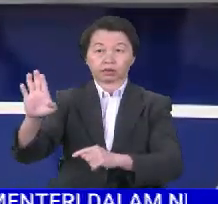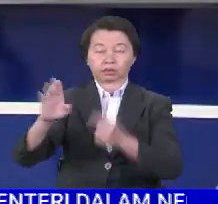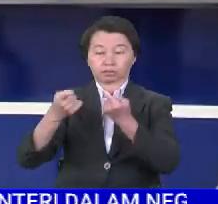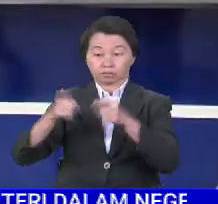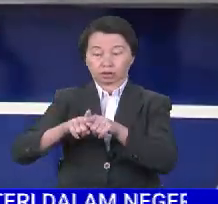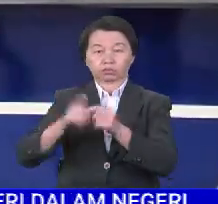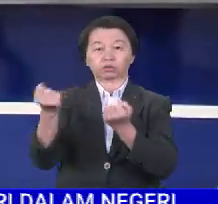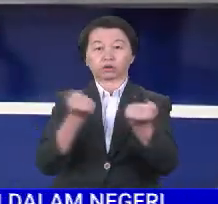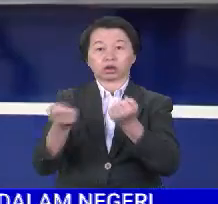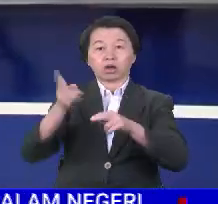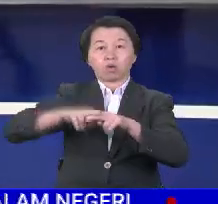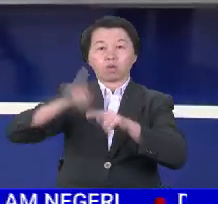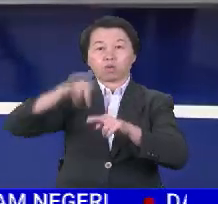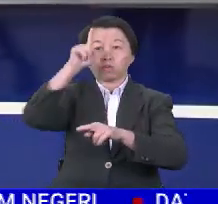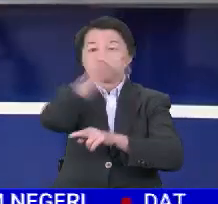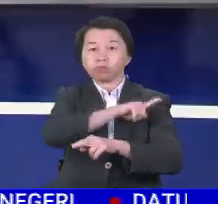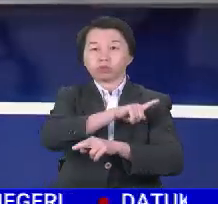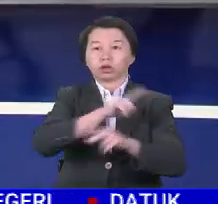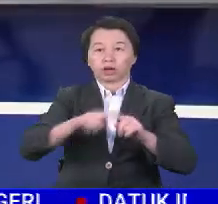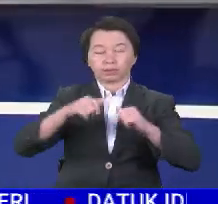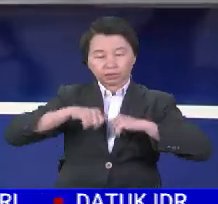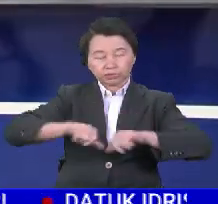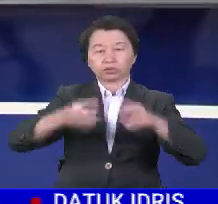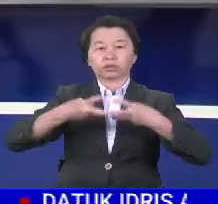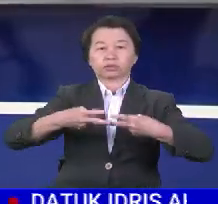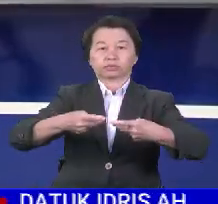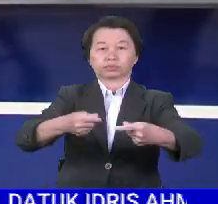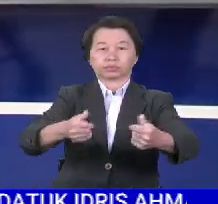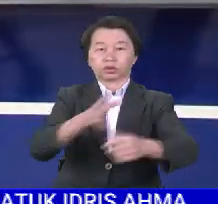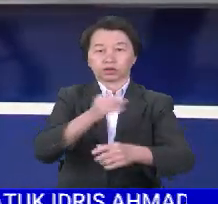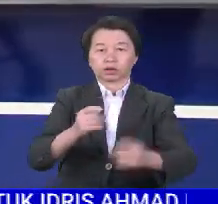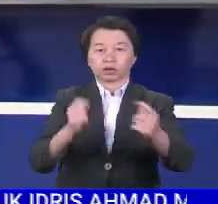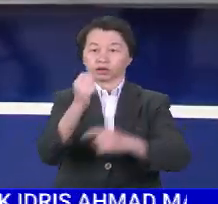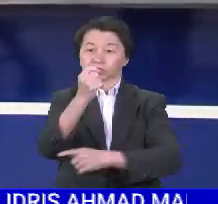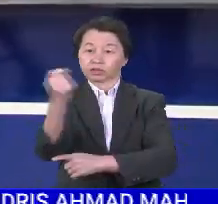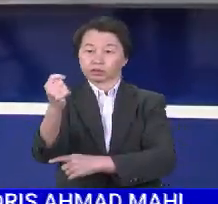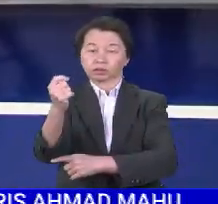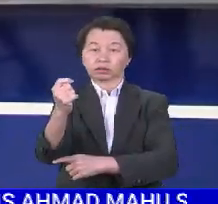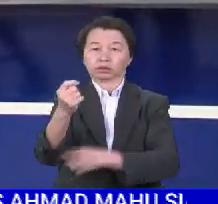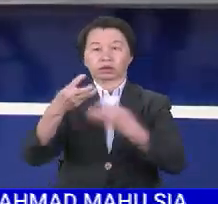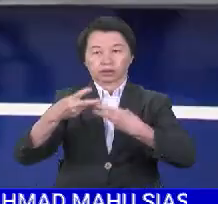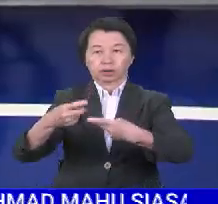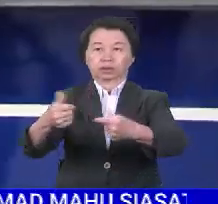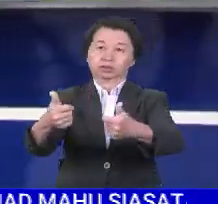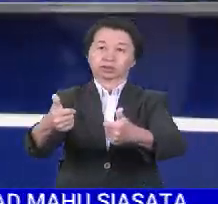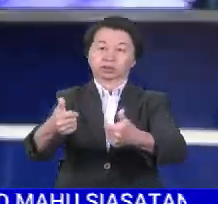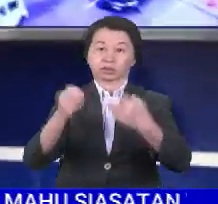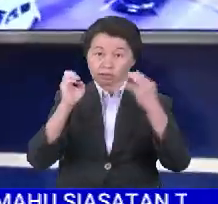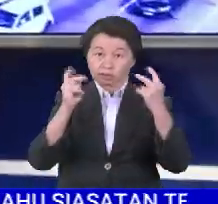berlaku peningkatan kenderaan yang ketara namun masih bergerak lancar, manakala arah ke timur kenderaan bergerak lancar.